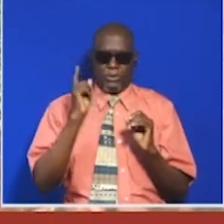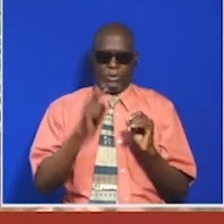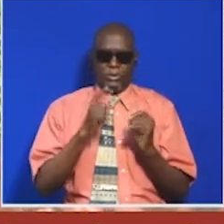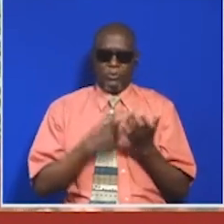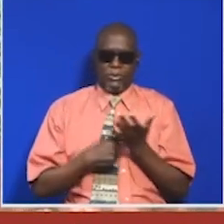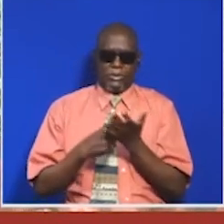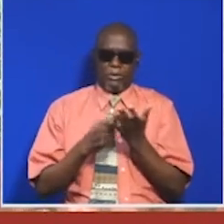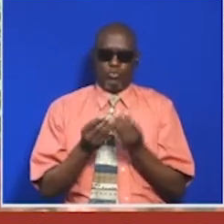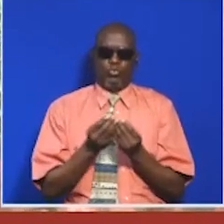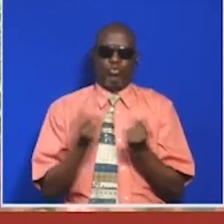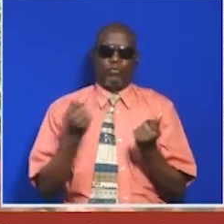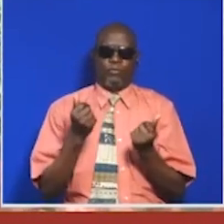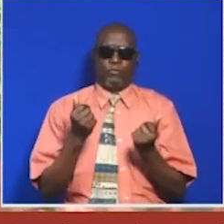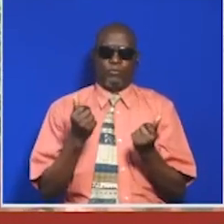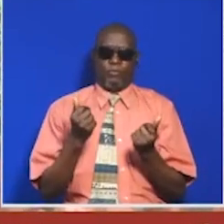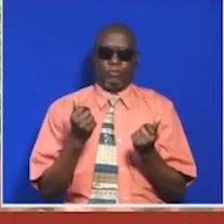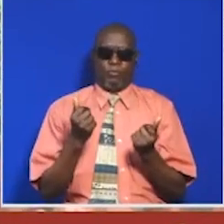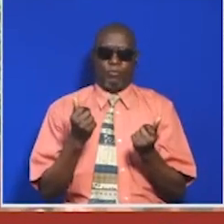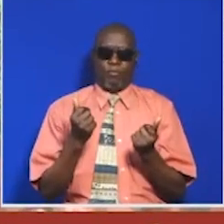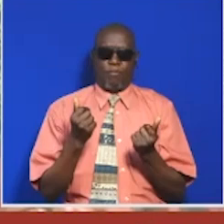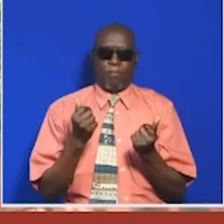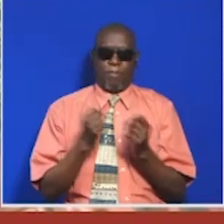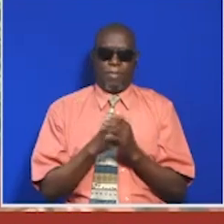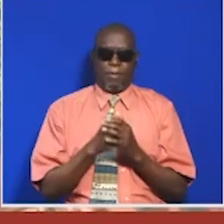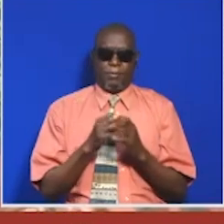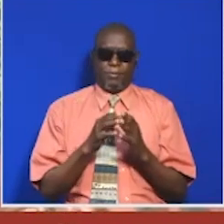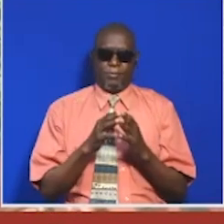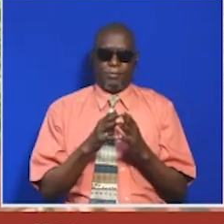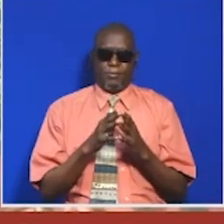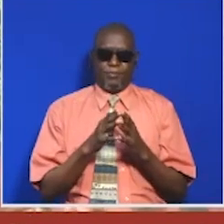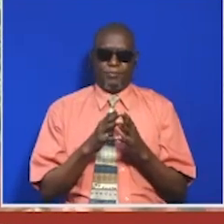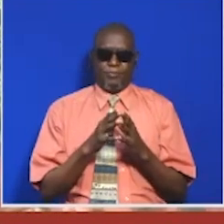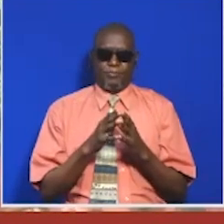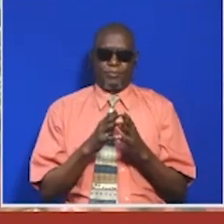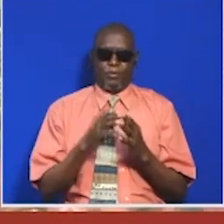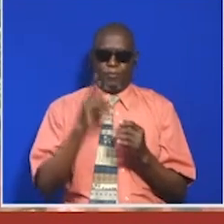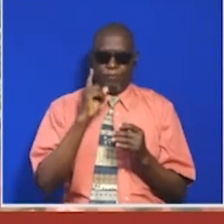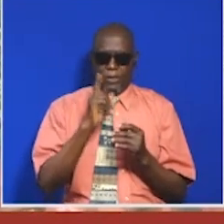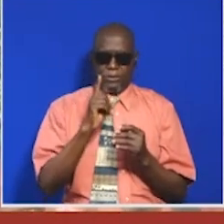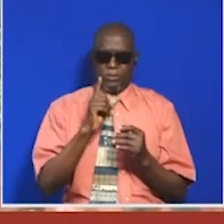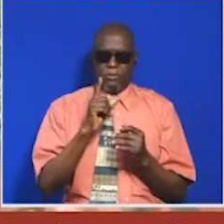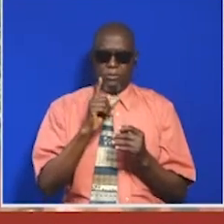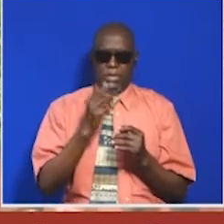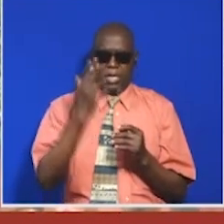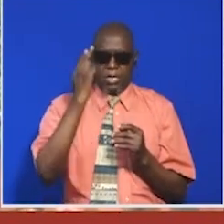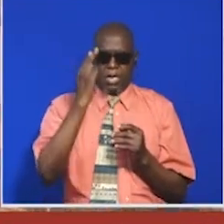Na quick win, toa silaha kwa mikono ya raia. Period.